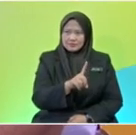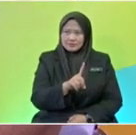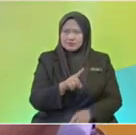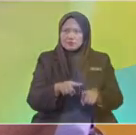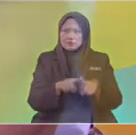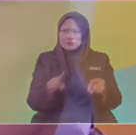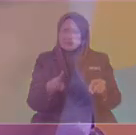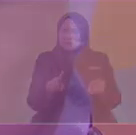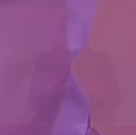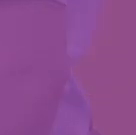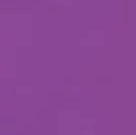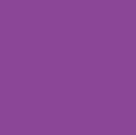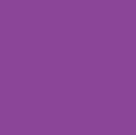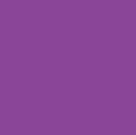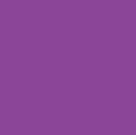yang masuk